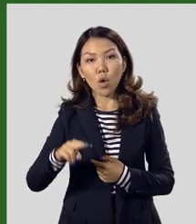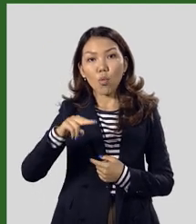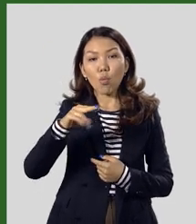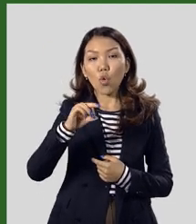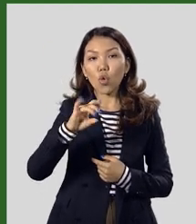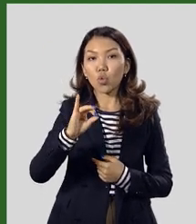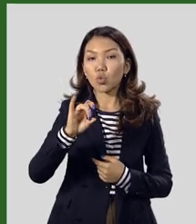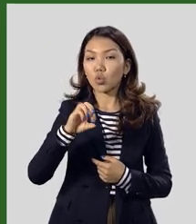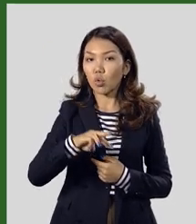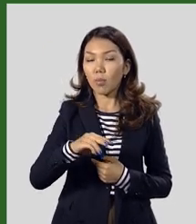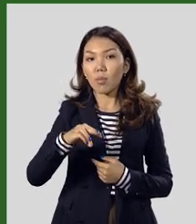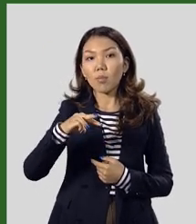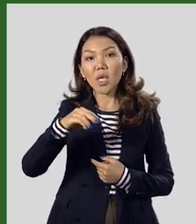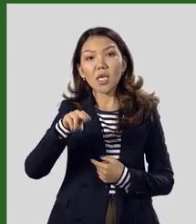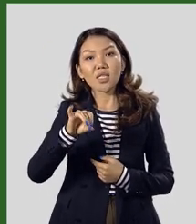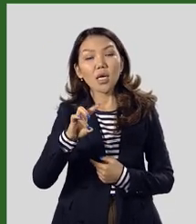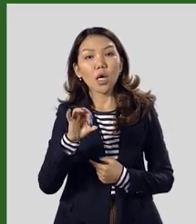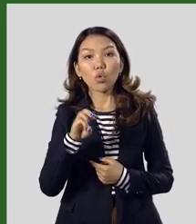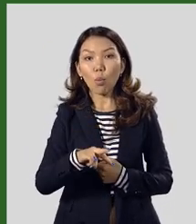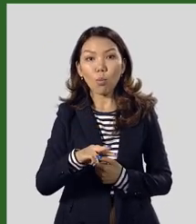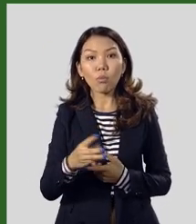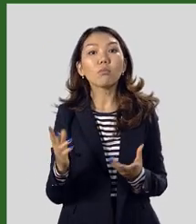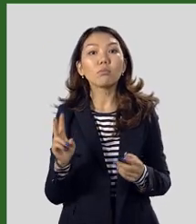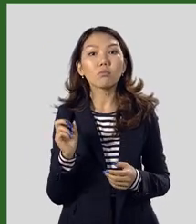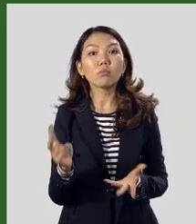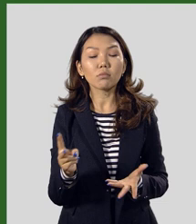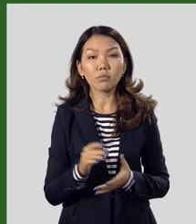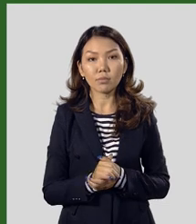полюсом, меридианом.